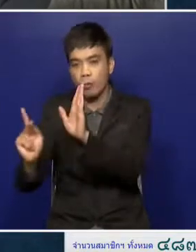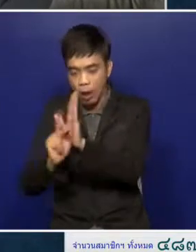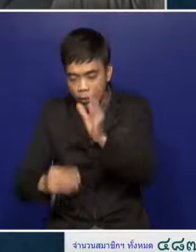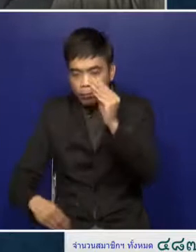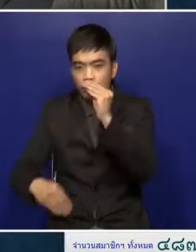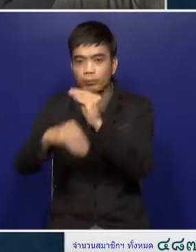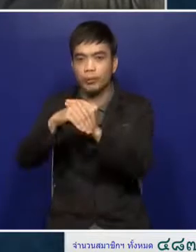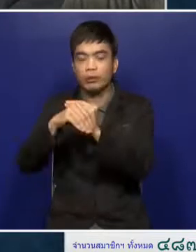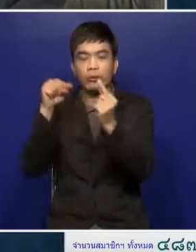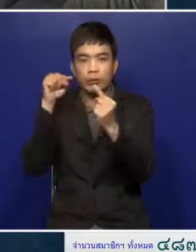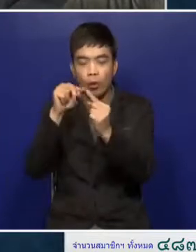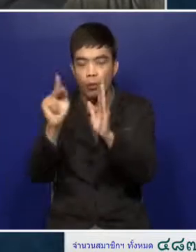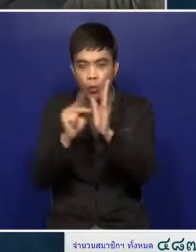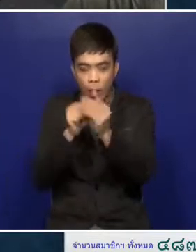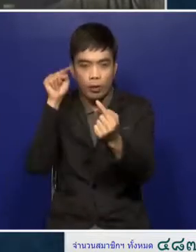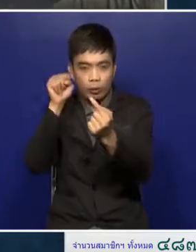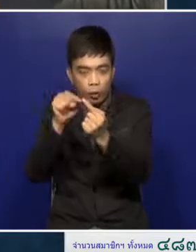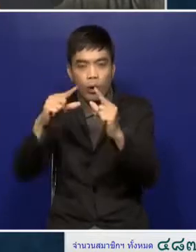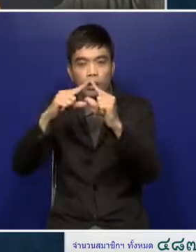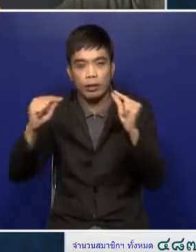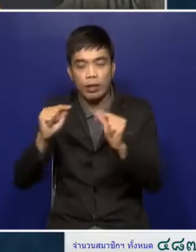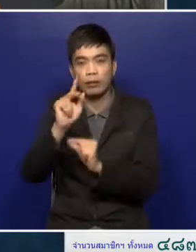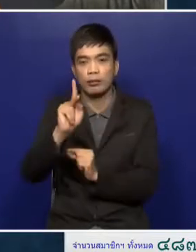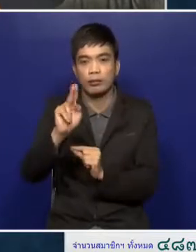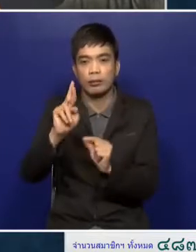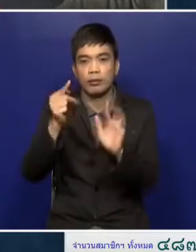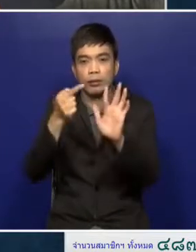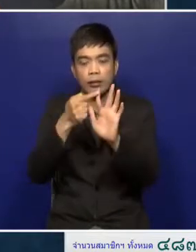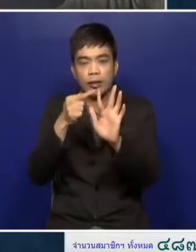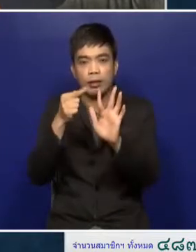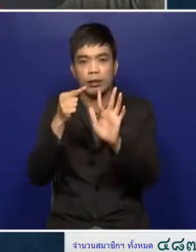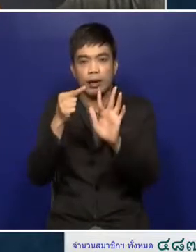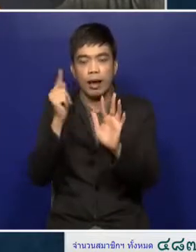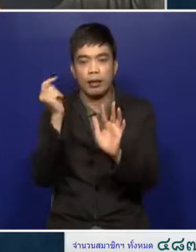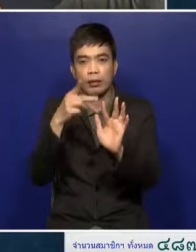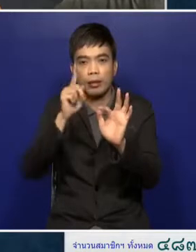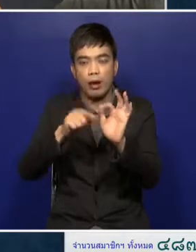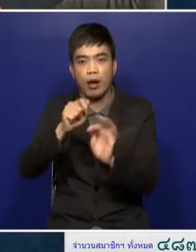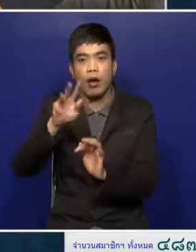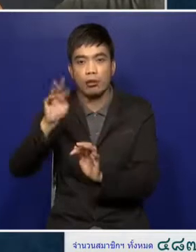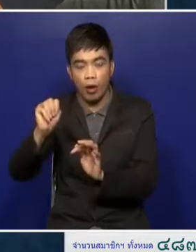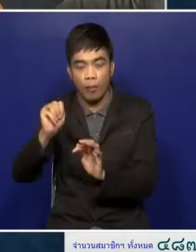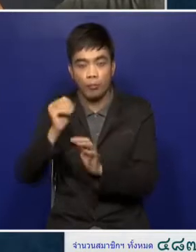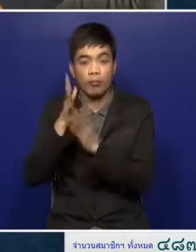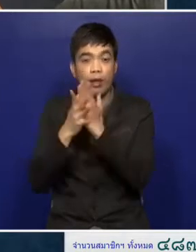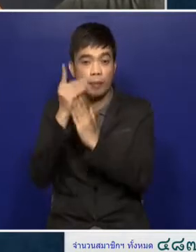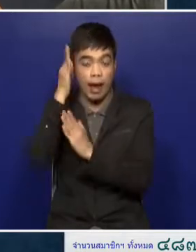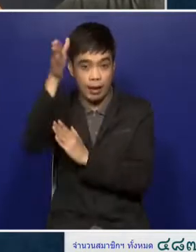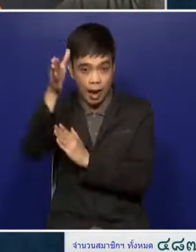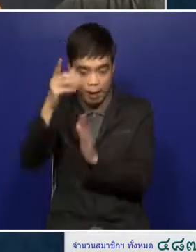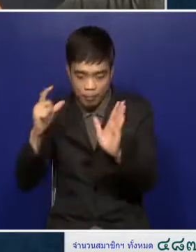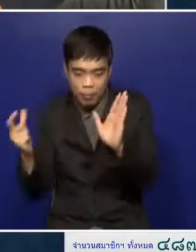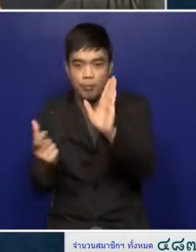พืชกระท่อมซึ่งจะเข้าสู่ที่ประชุมสภาในสัปดาห์หน้านะครับจริงๆก็เข้าวันนี้นะ